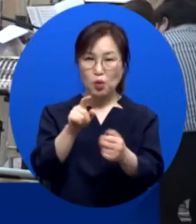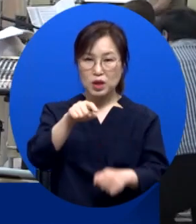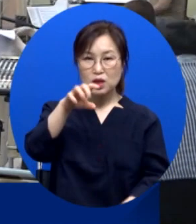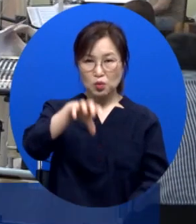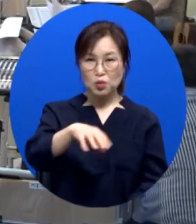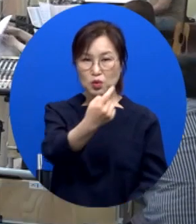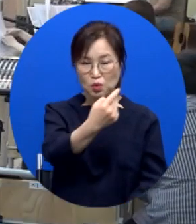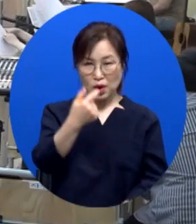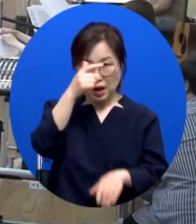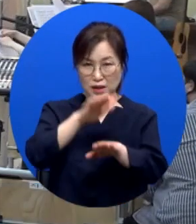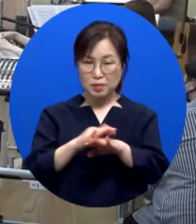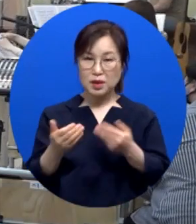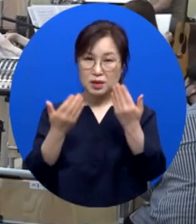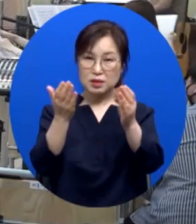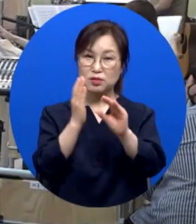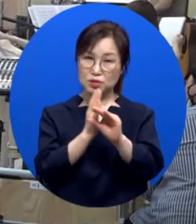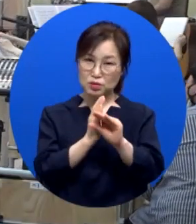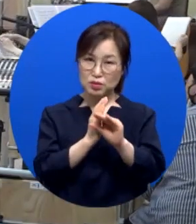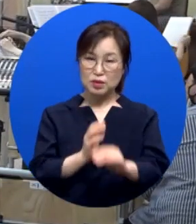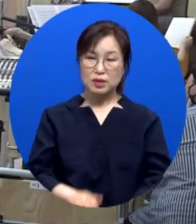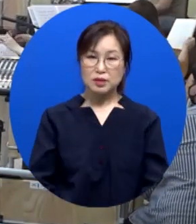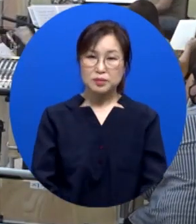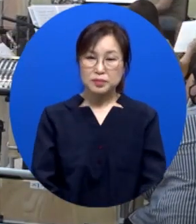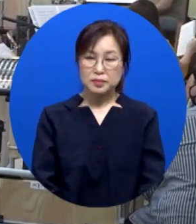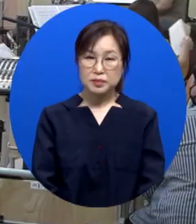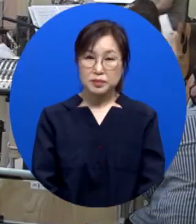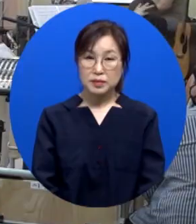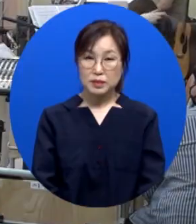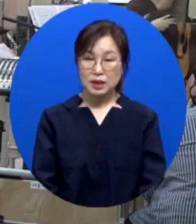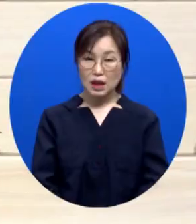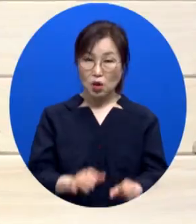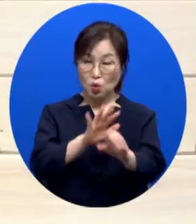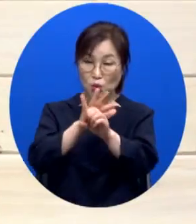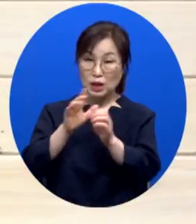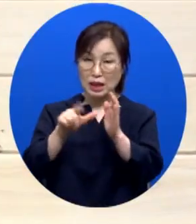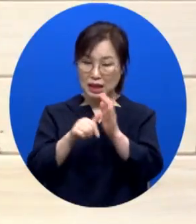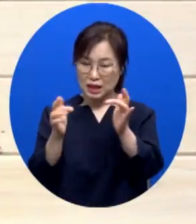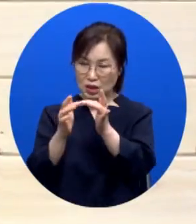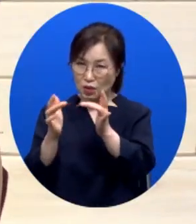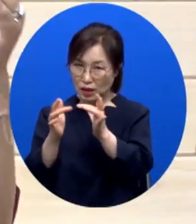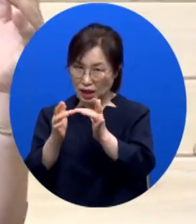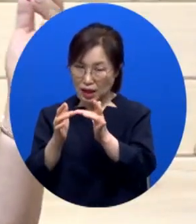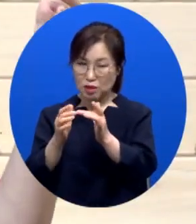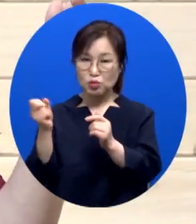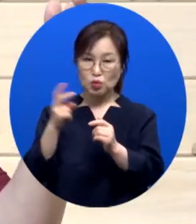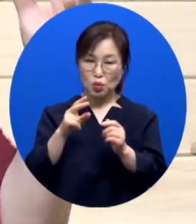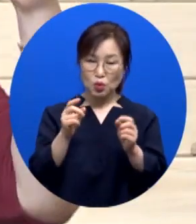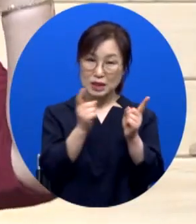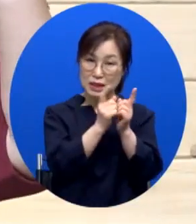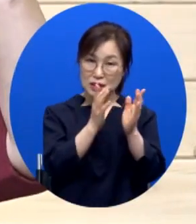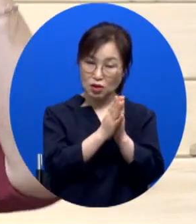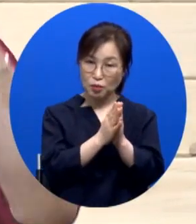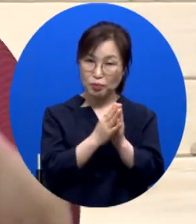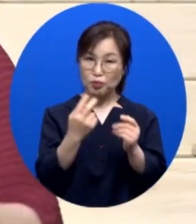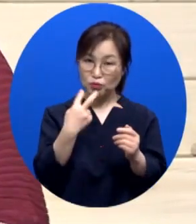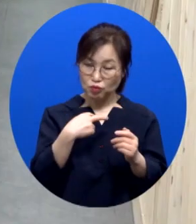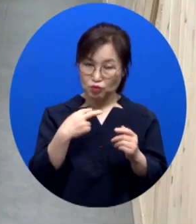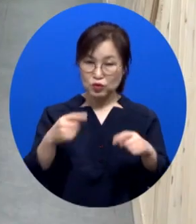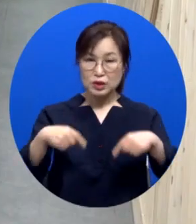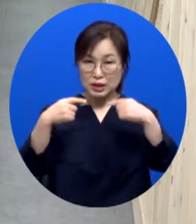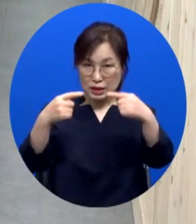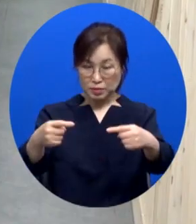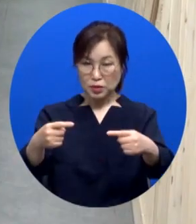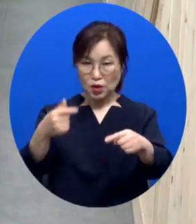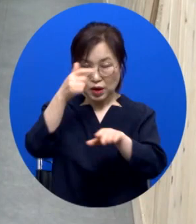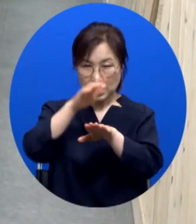되었습니다. 코로나19 여파로 비대면으로 예배를 드려야만 했던 시기에는 온 오프라인으로 병행하며 단 하루도 예배를